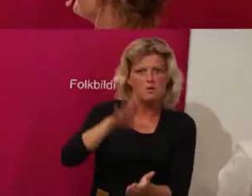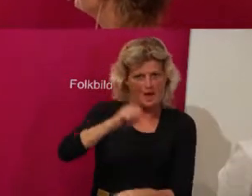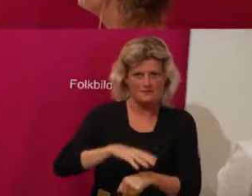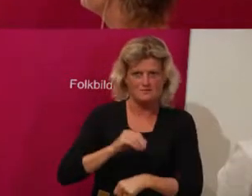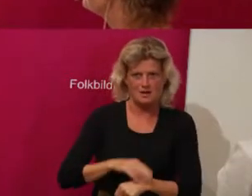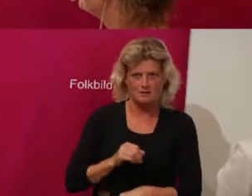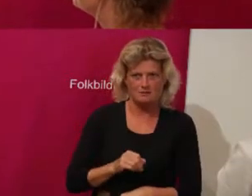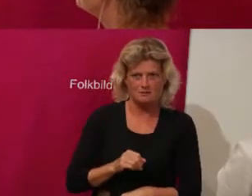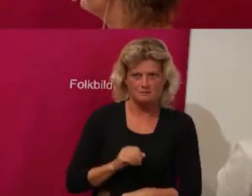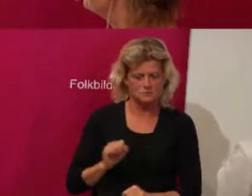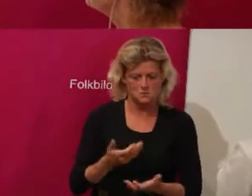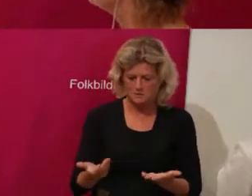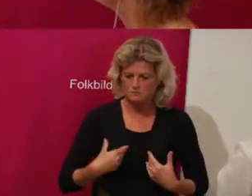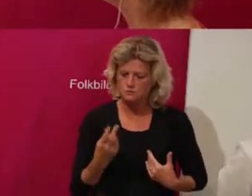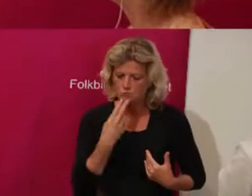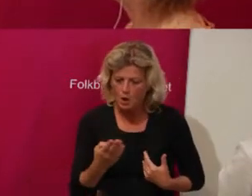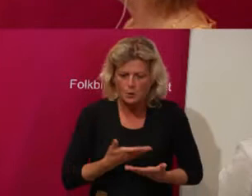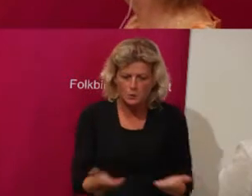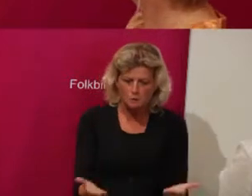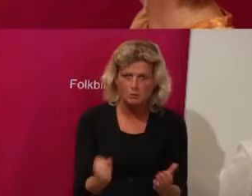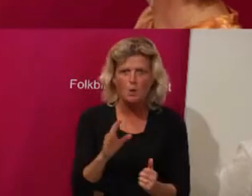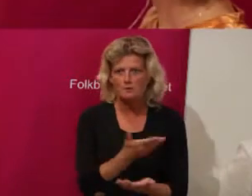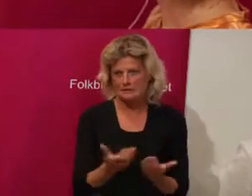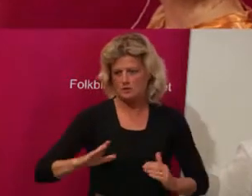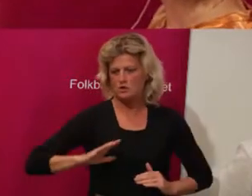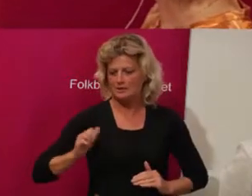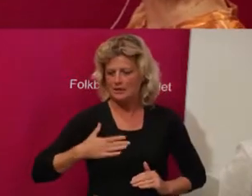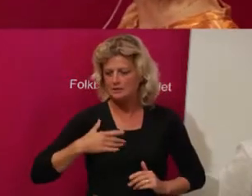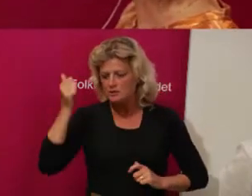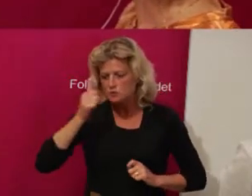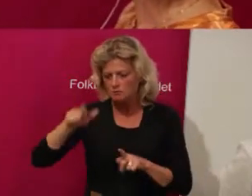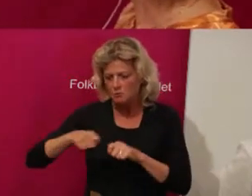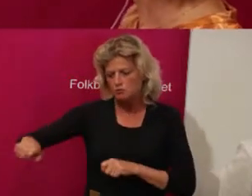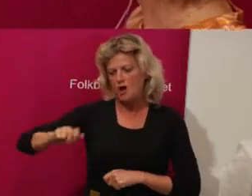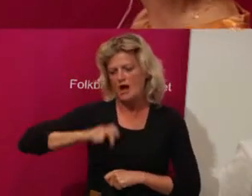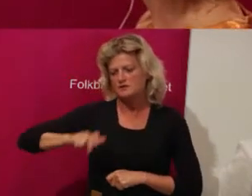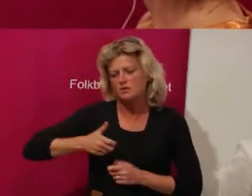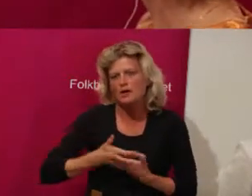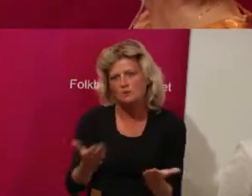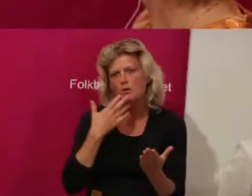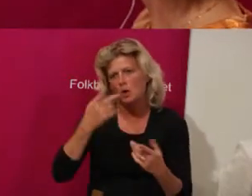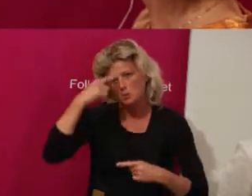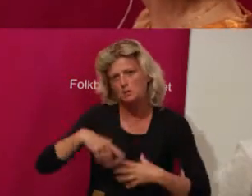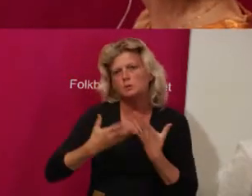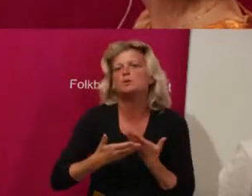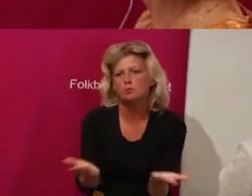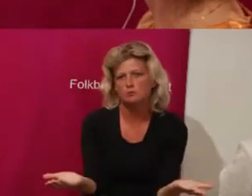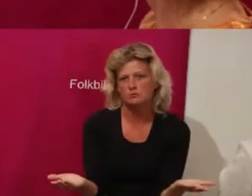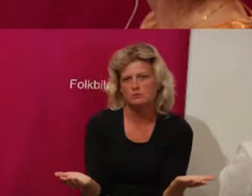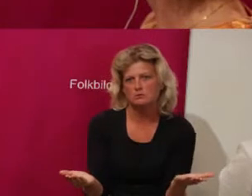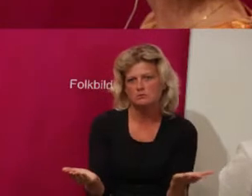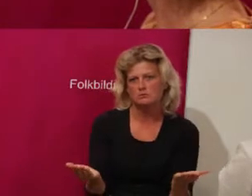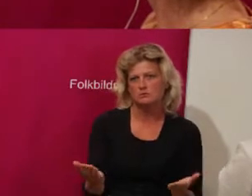finnas kulturverksamhet i alla de kommunerna om det inte fanns studieförbund som tog på sig det ansvaret och det engagemanget. Och det